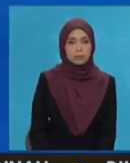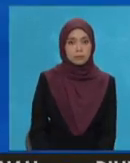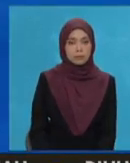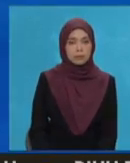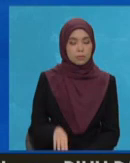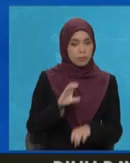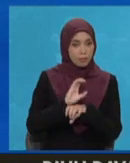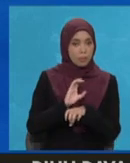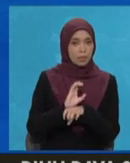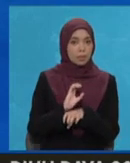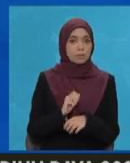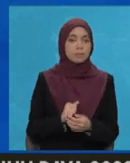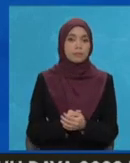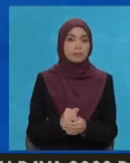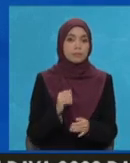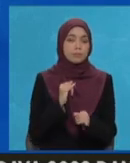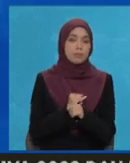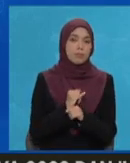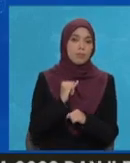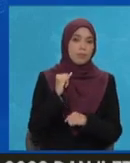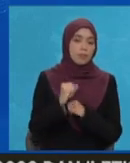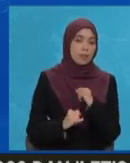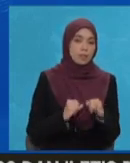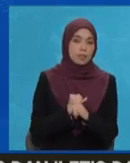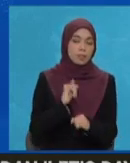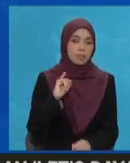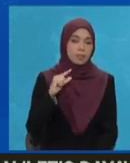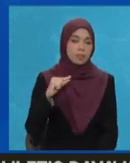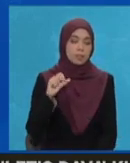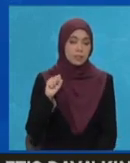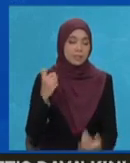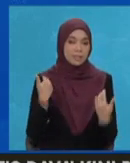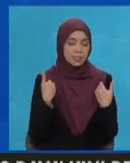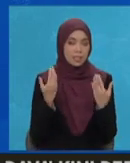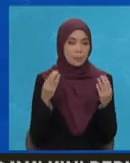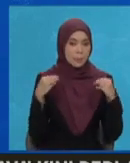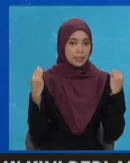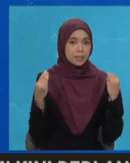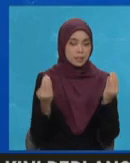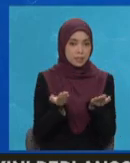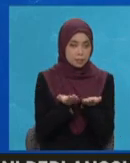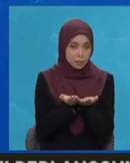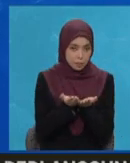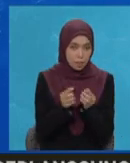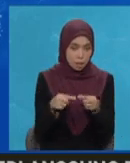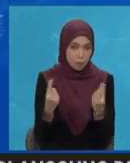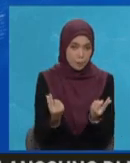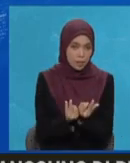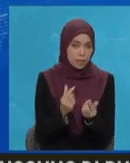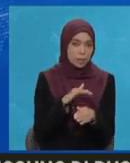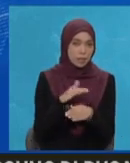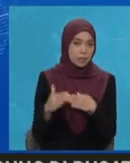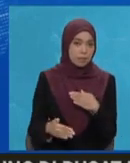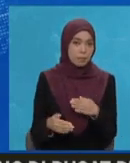koleksi pengajian sesuaian terbangsa IGS juga mengadakan majelis khatam Al Quran Sempetnya bulan Ramadhan majelis